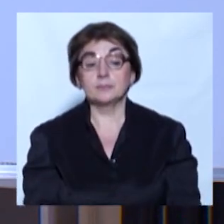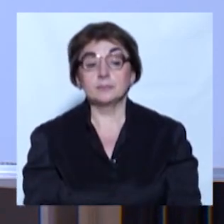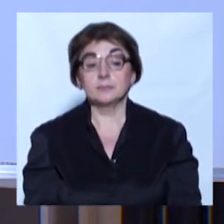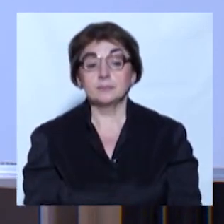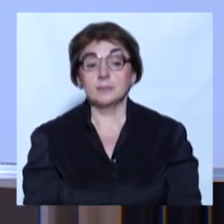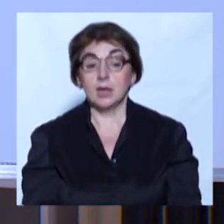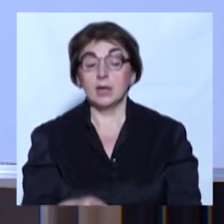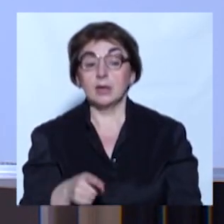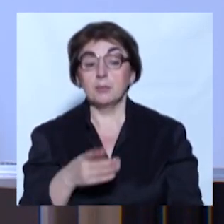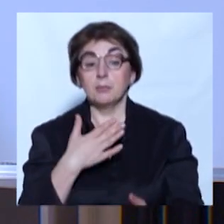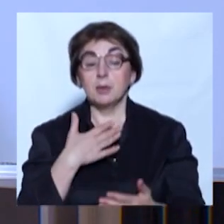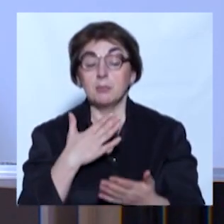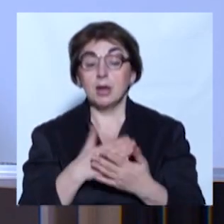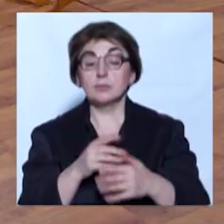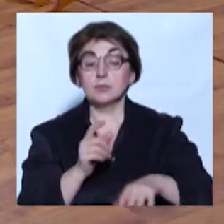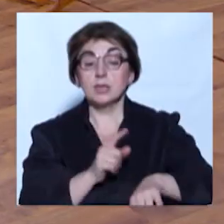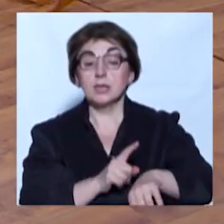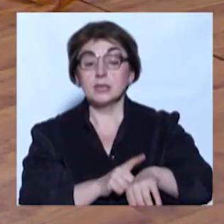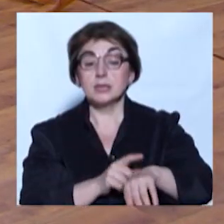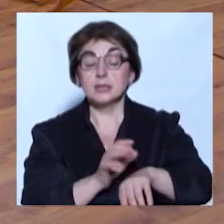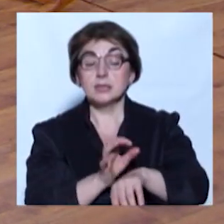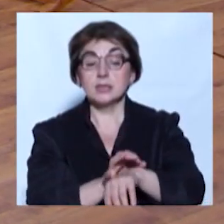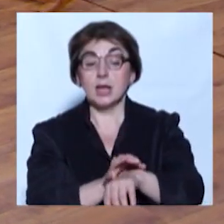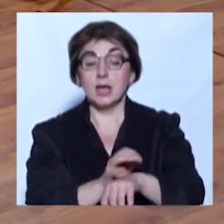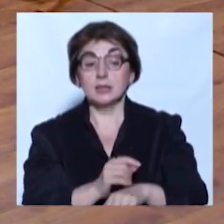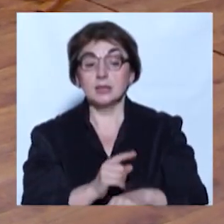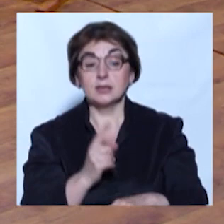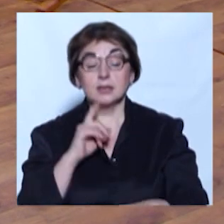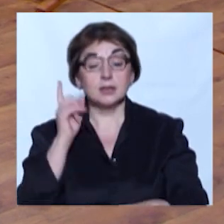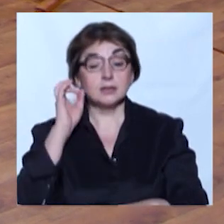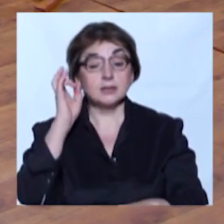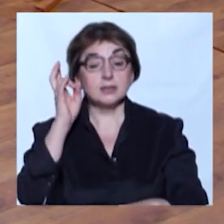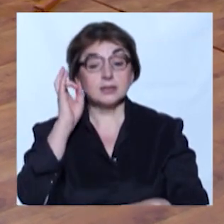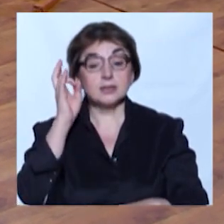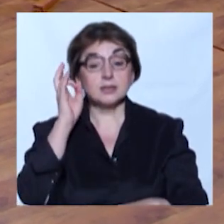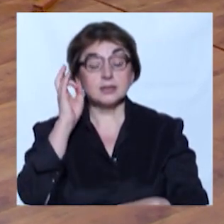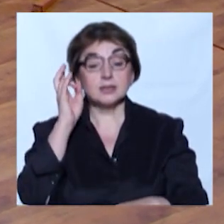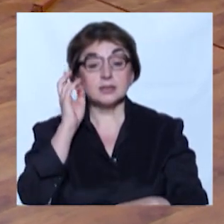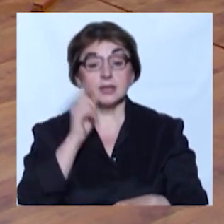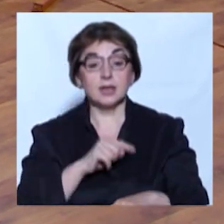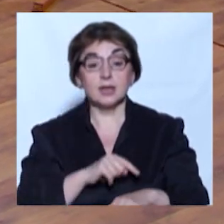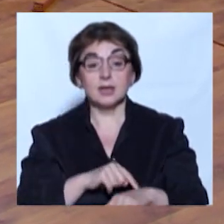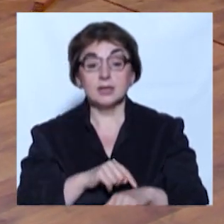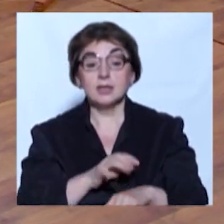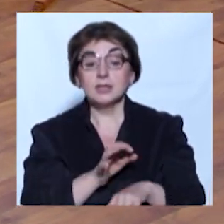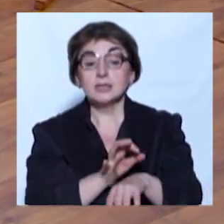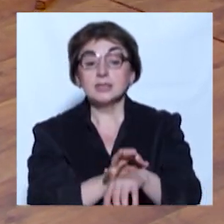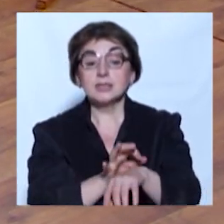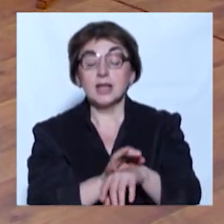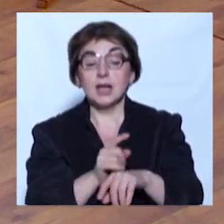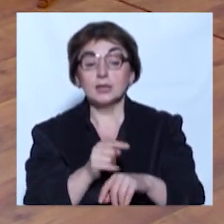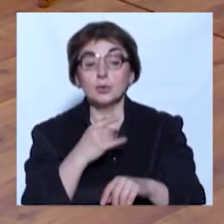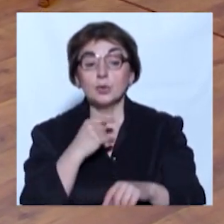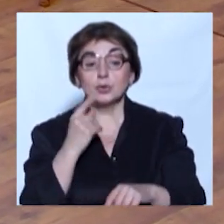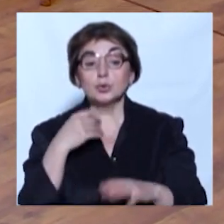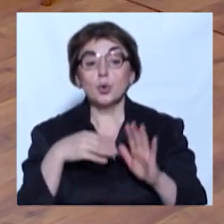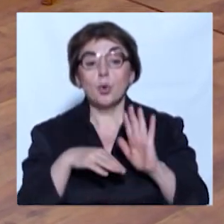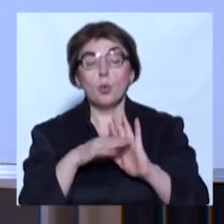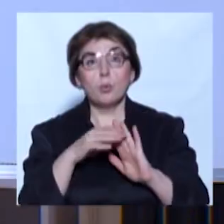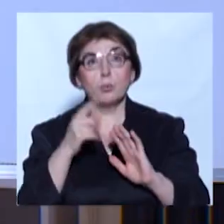მე აქ მაქვს საათი, რომელიც წიკწიკებს. Საათის ხმას მე როდის